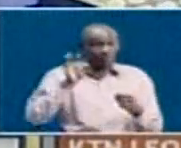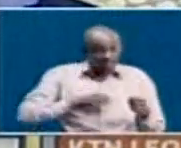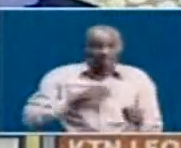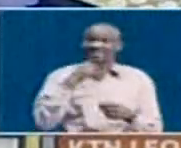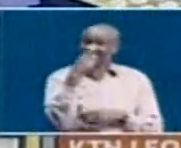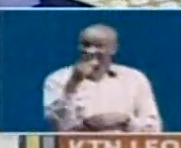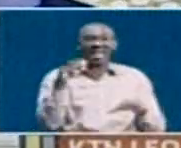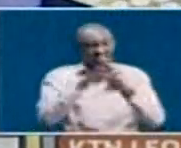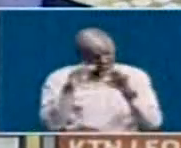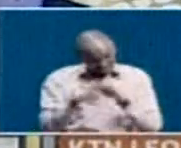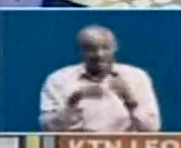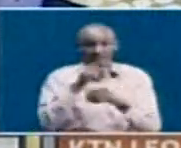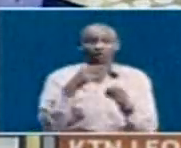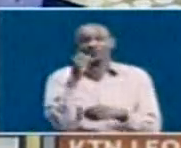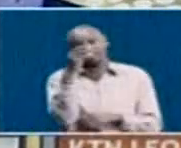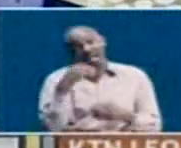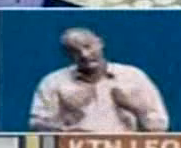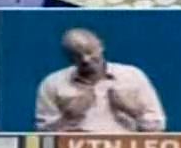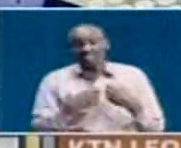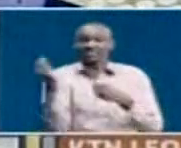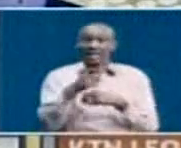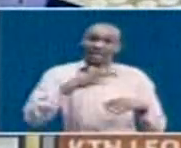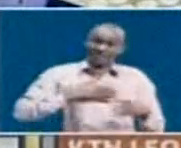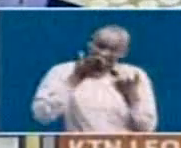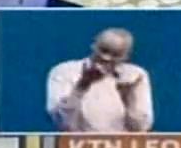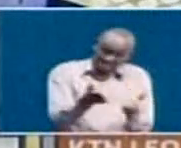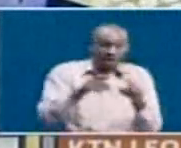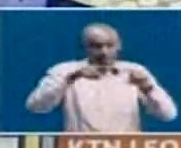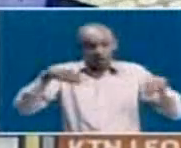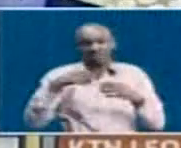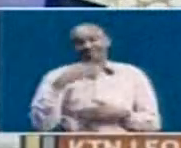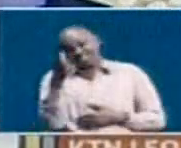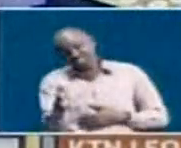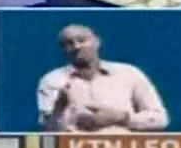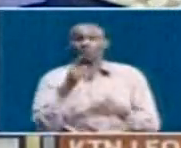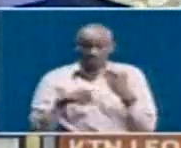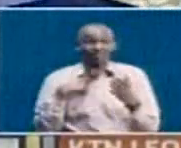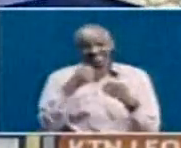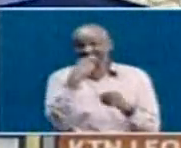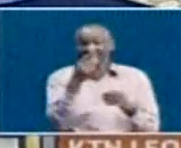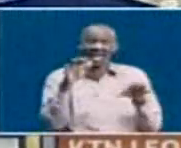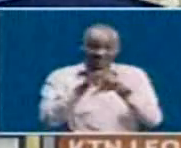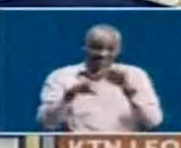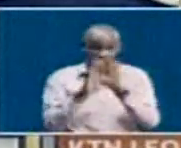tuambie wanaume kila kitu, na shilingi 50 mshahara wangu mpesa hii na kiploti utange. Ni sawa tuambie